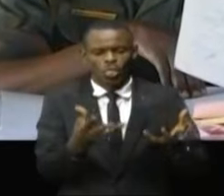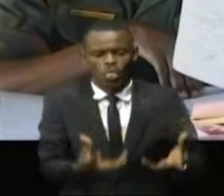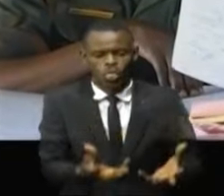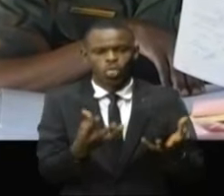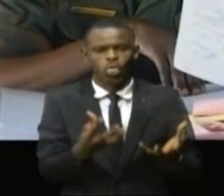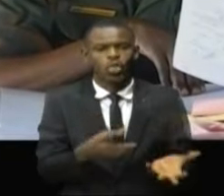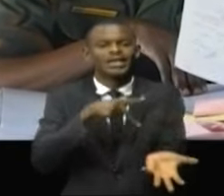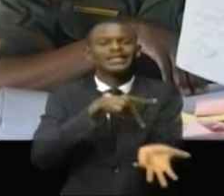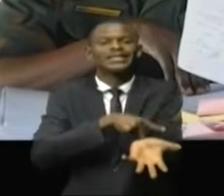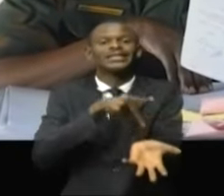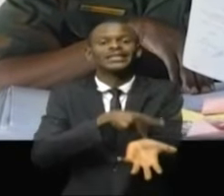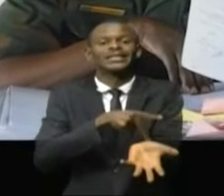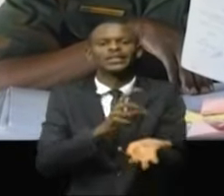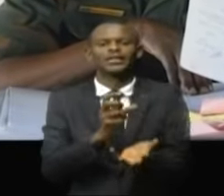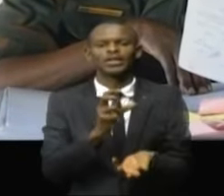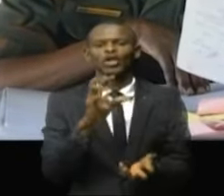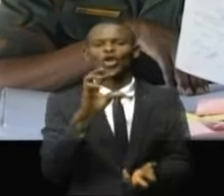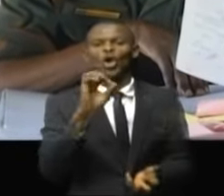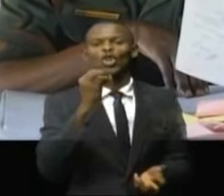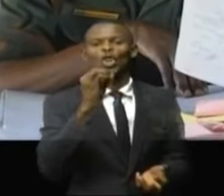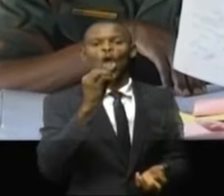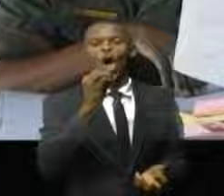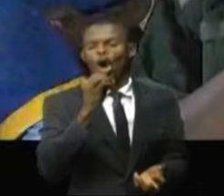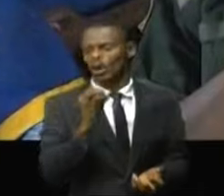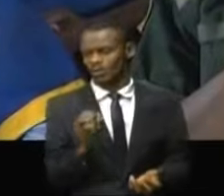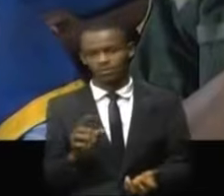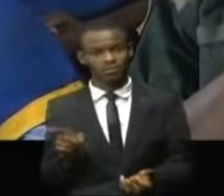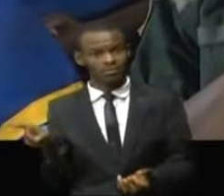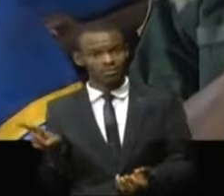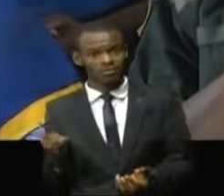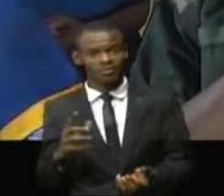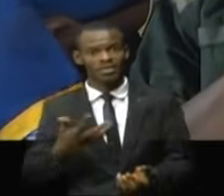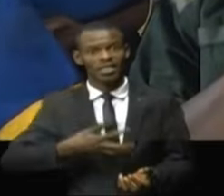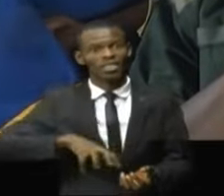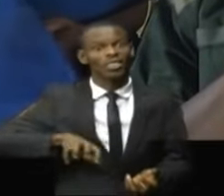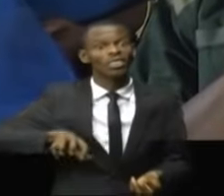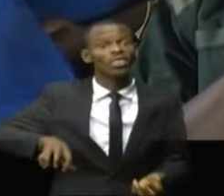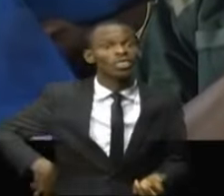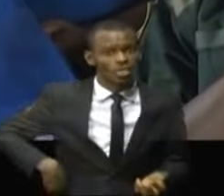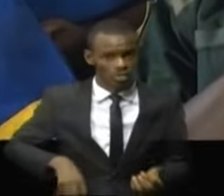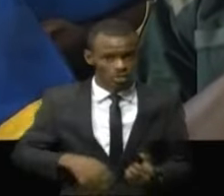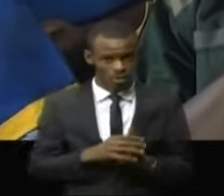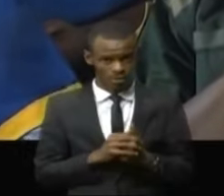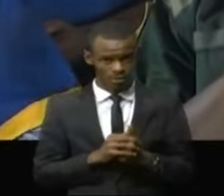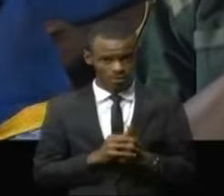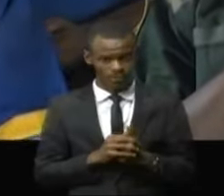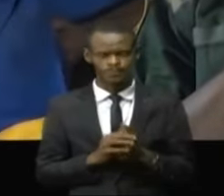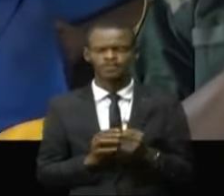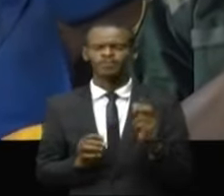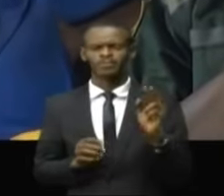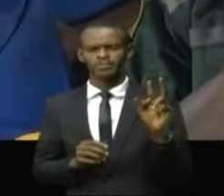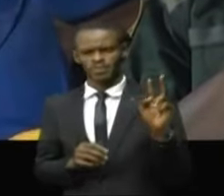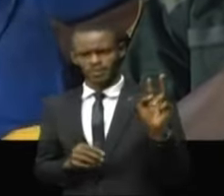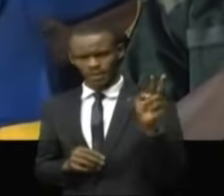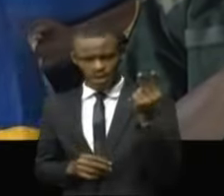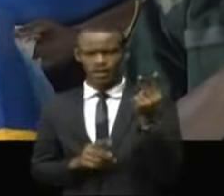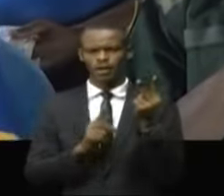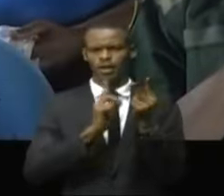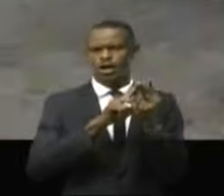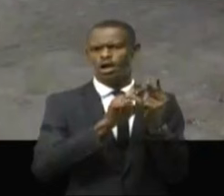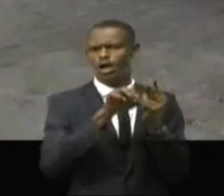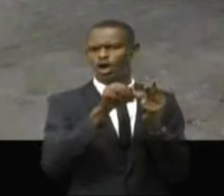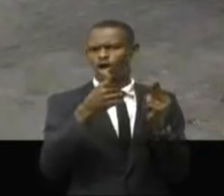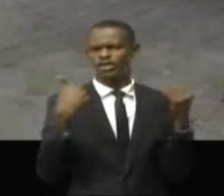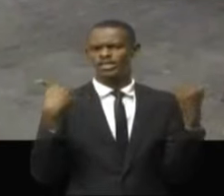premier semestre 2023, la pilule a du mal à passer. Le deuxième prévenu, le colonel Bojumurula, chef de poste surveillance